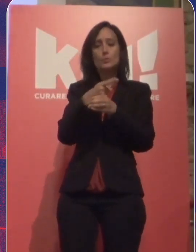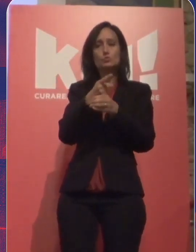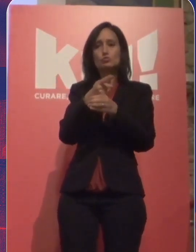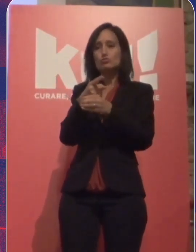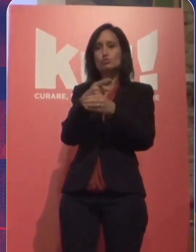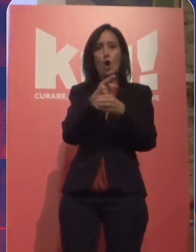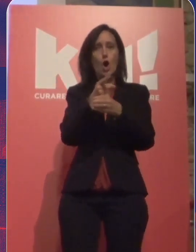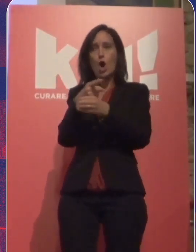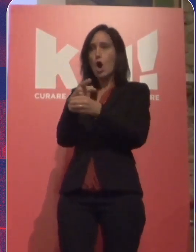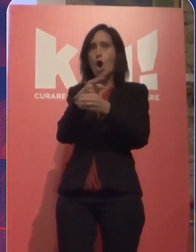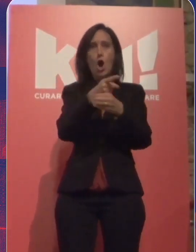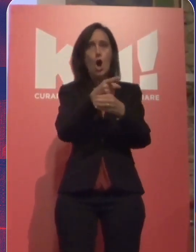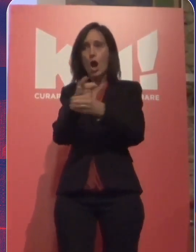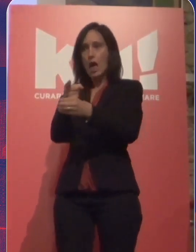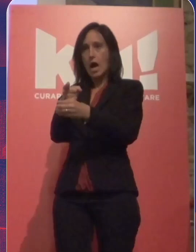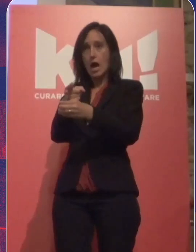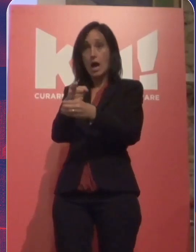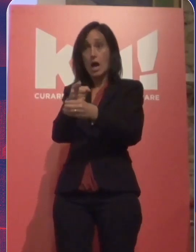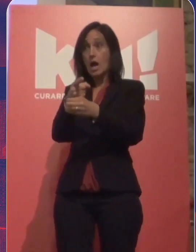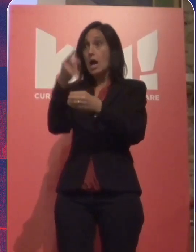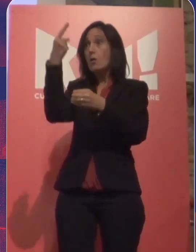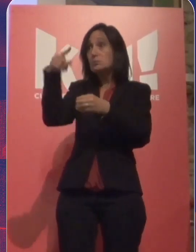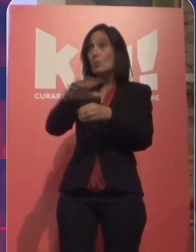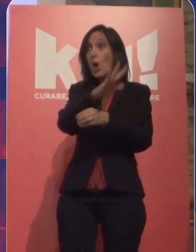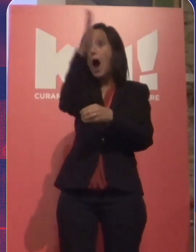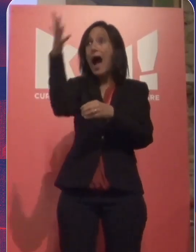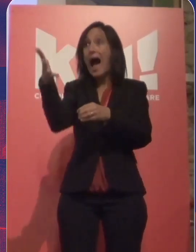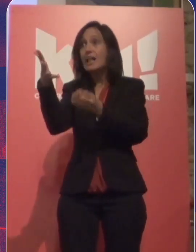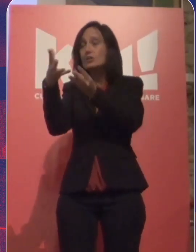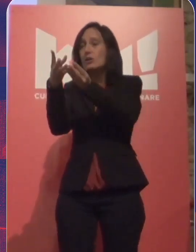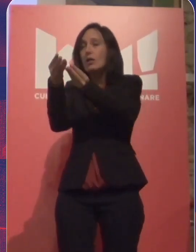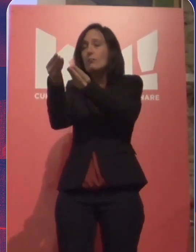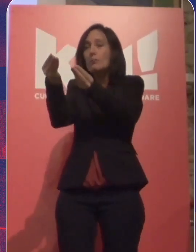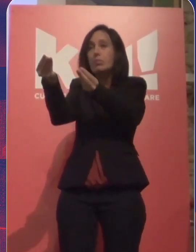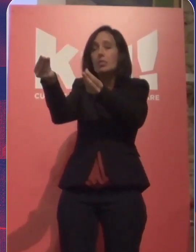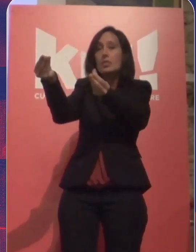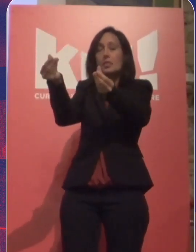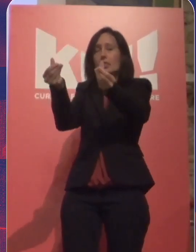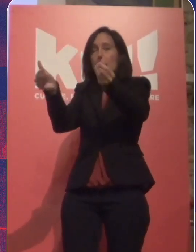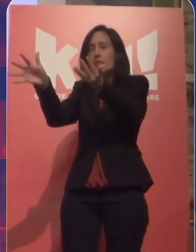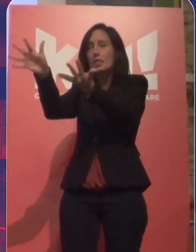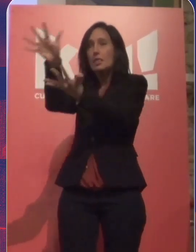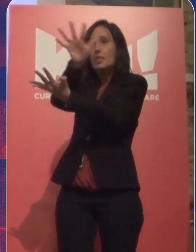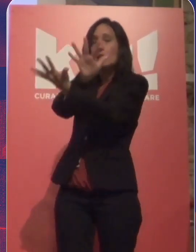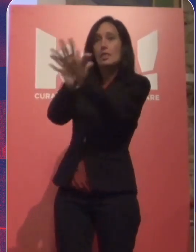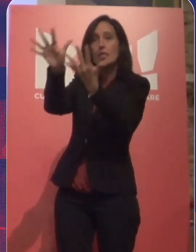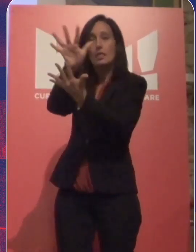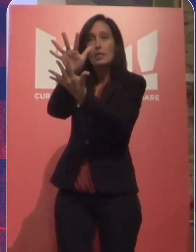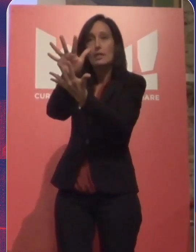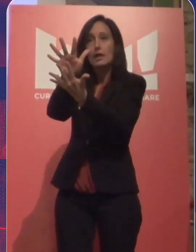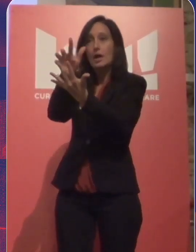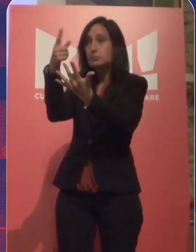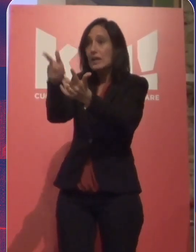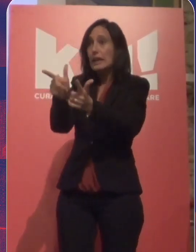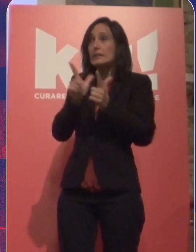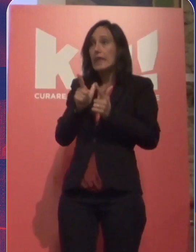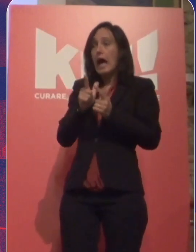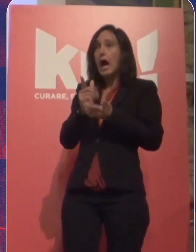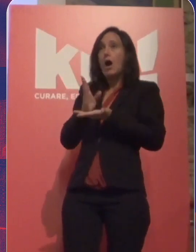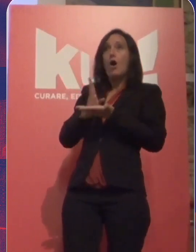disfa quando l'altro non è più in grado di offrirci questa bussola allora abbiamo